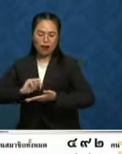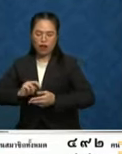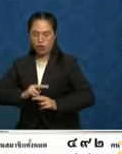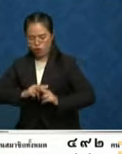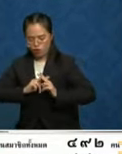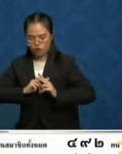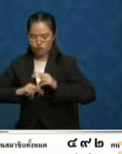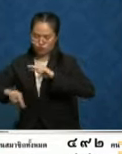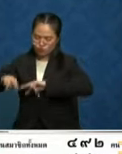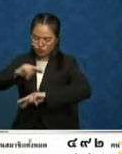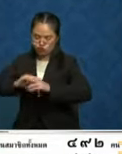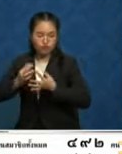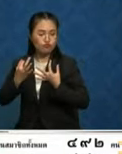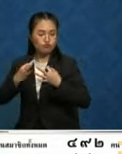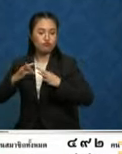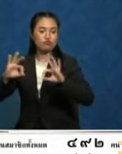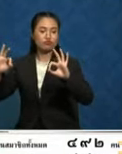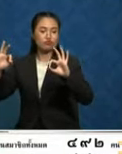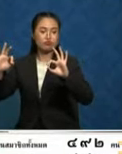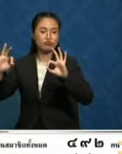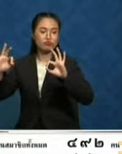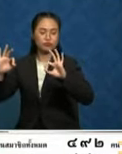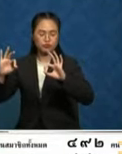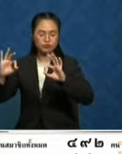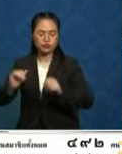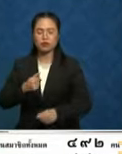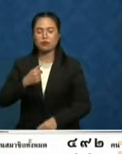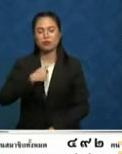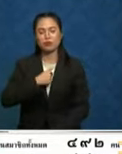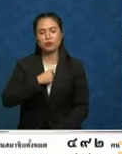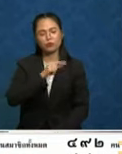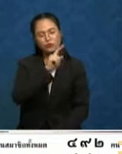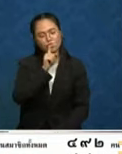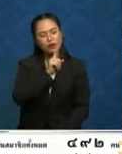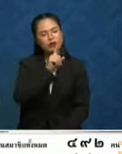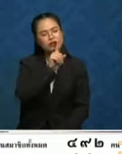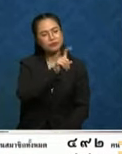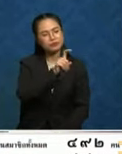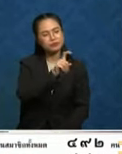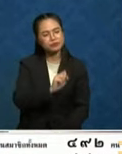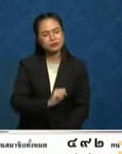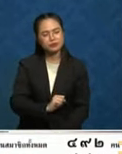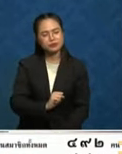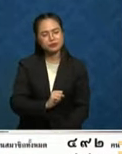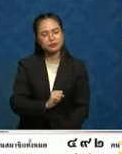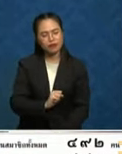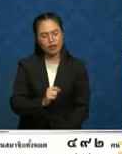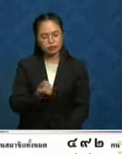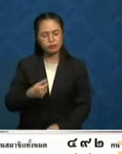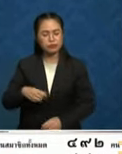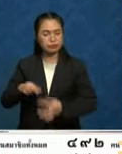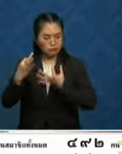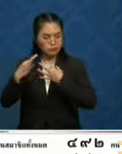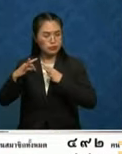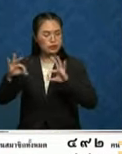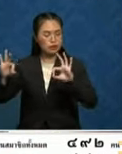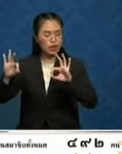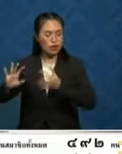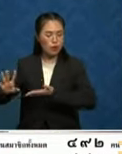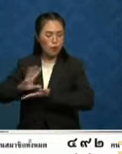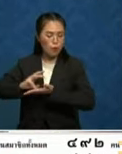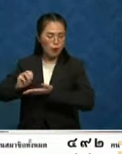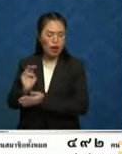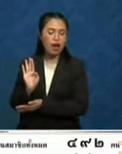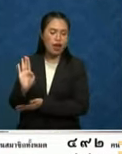ตัวและมีธรรมาภิบาลนะครับผมก็เลยสงสัยครับว่าคือในเรื่องของความเป็นอิสระและความคล่องตัว